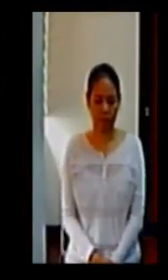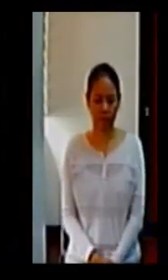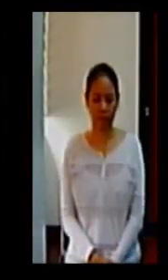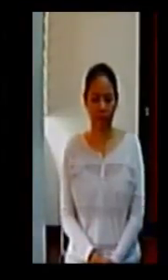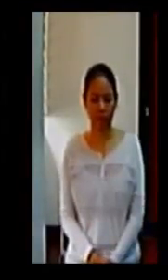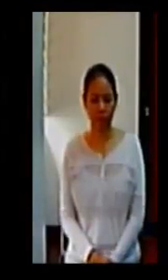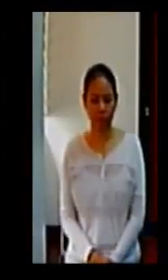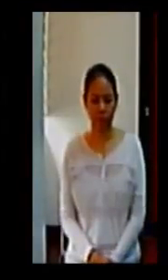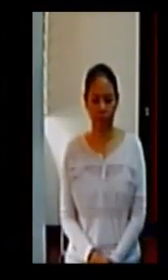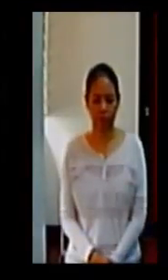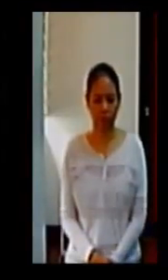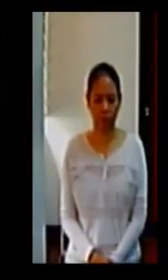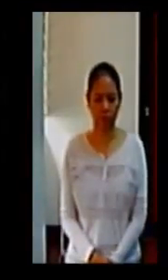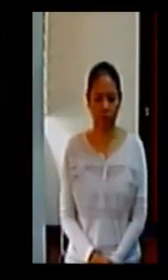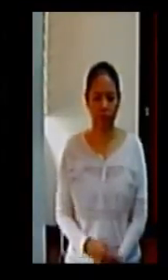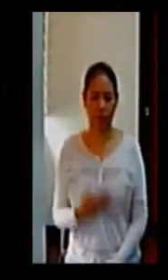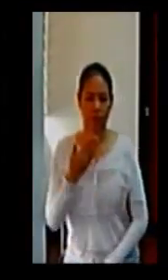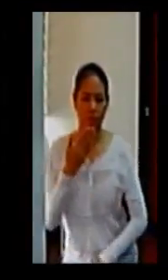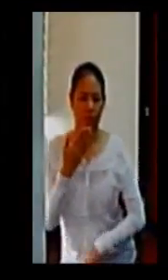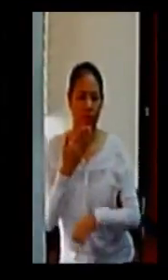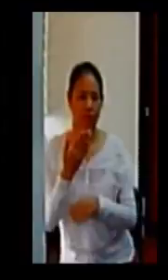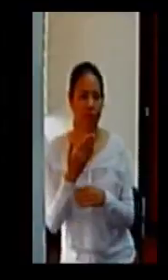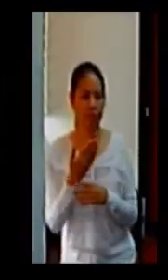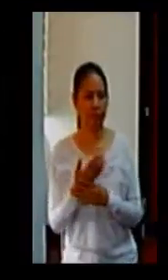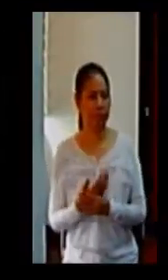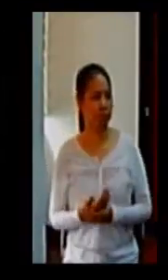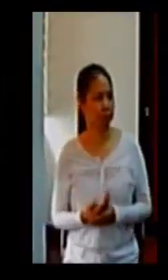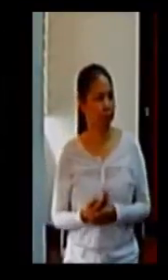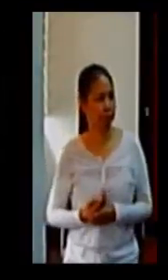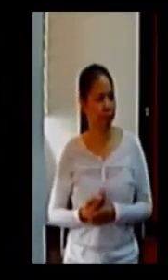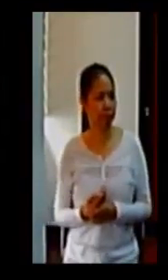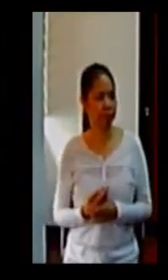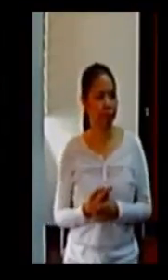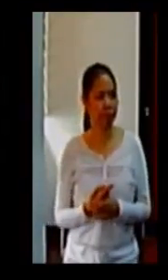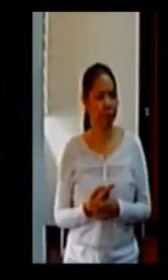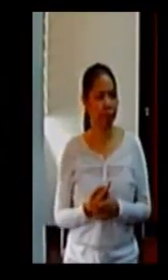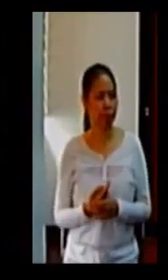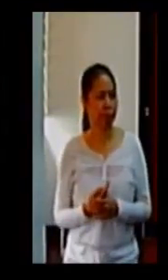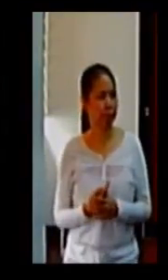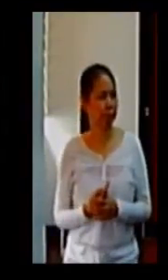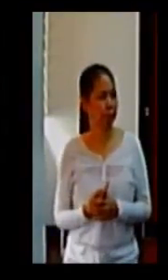Maraming salamat, Chairman Gascon, your questions.